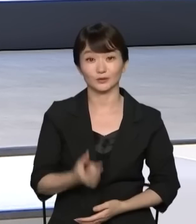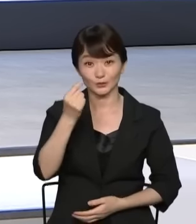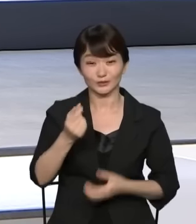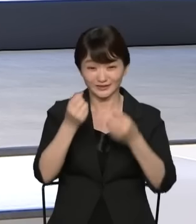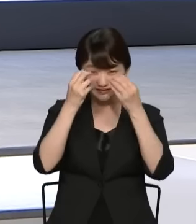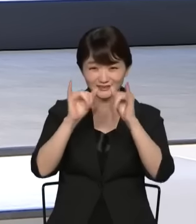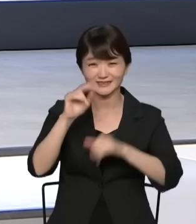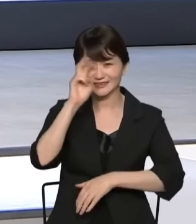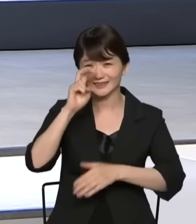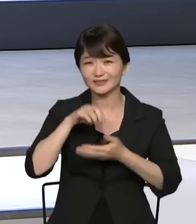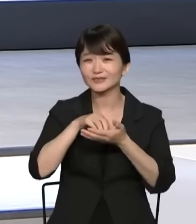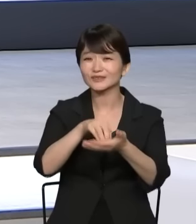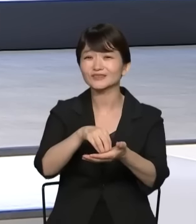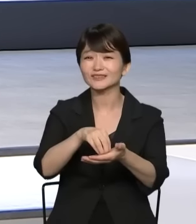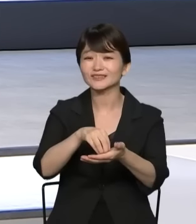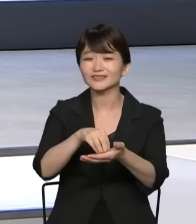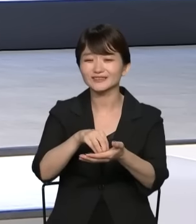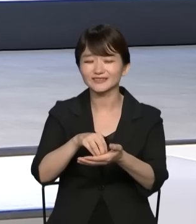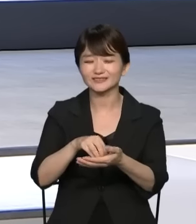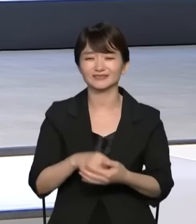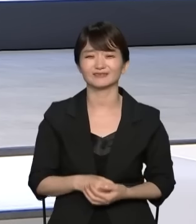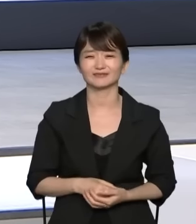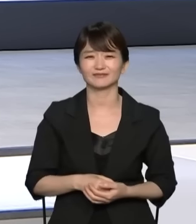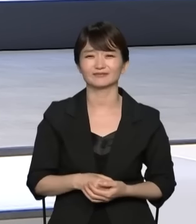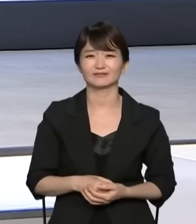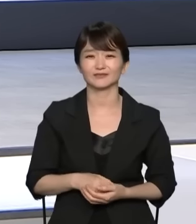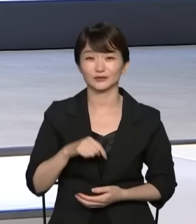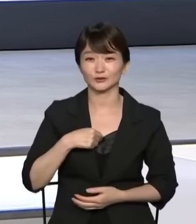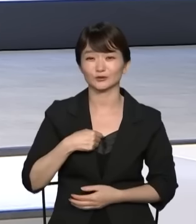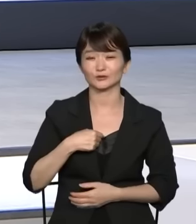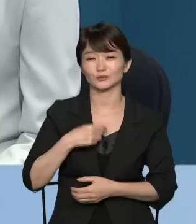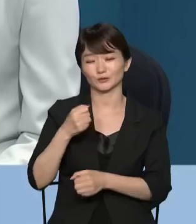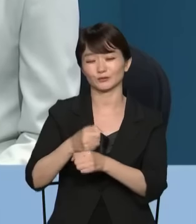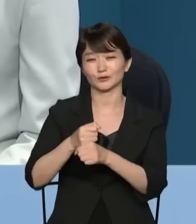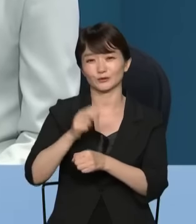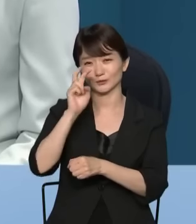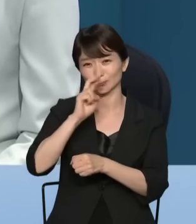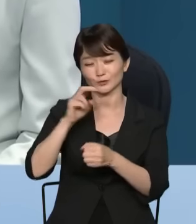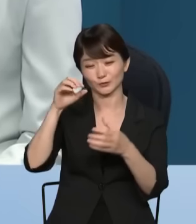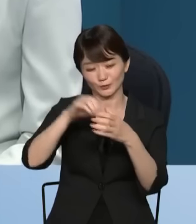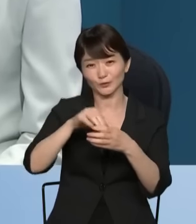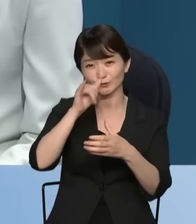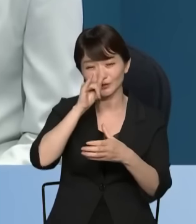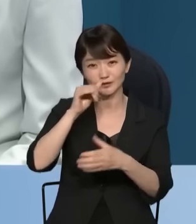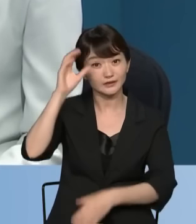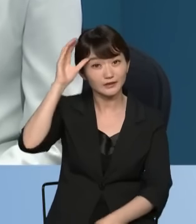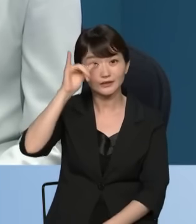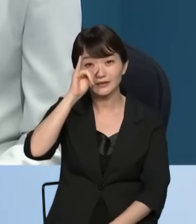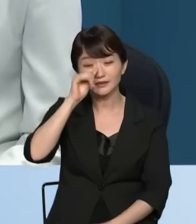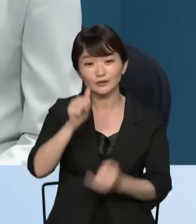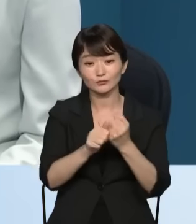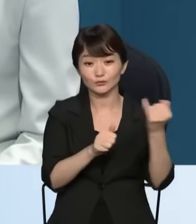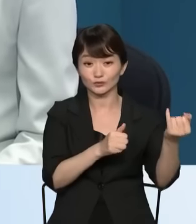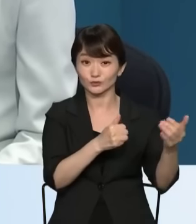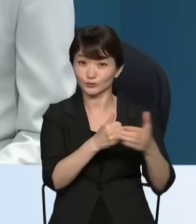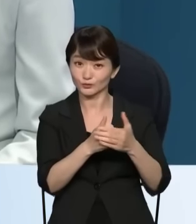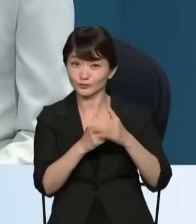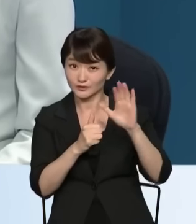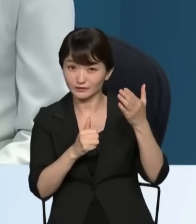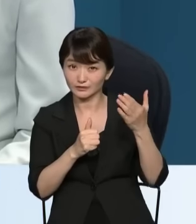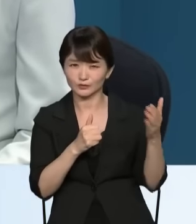네. 하신다고 알고 있는데 네, 쑥스럽지만 네. 자작곡이 담겨있다고 해서 기대하고 있거든요. 네, 맞습니다. 거미 씨가 도움을 좀 주셨을까요? 많은